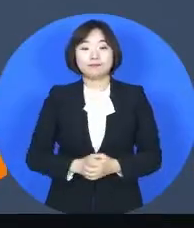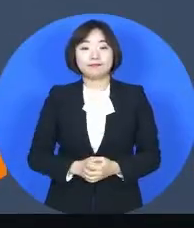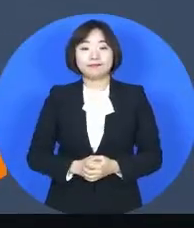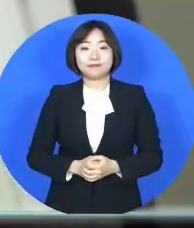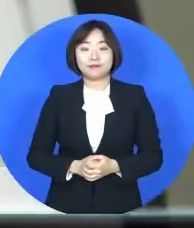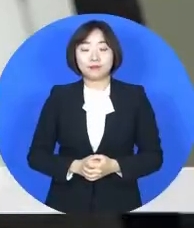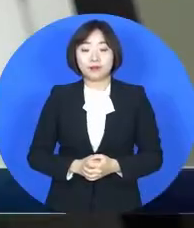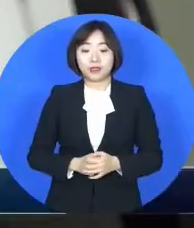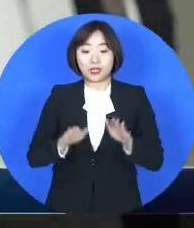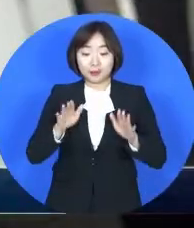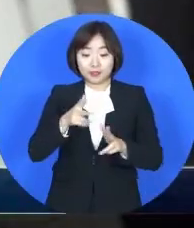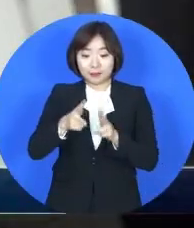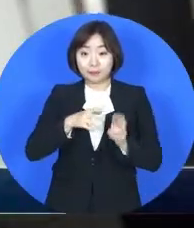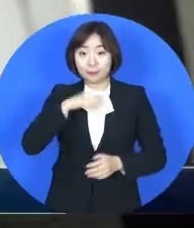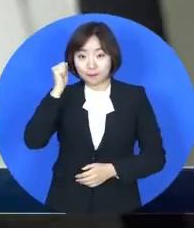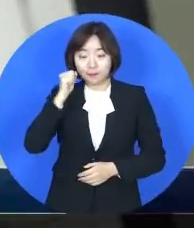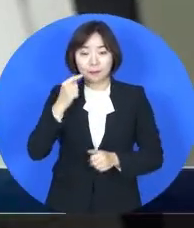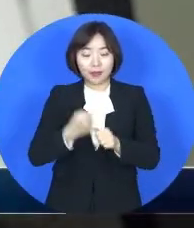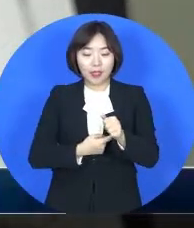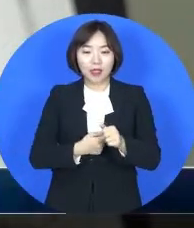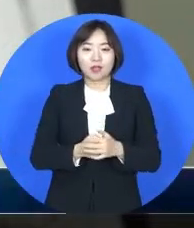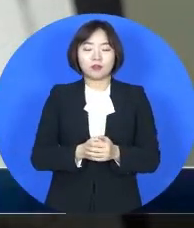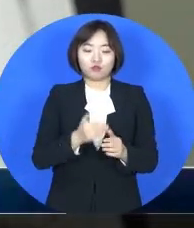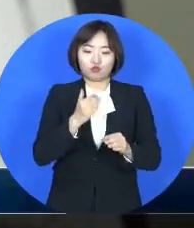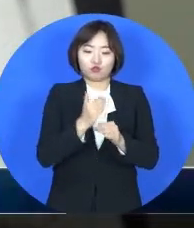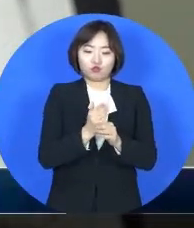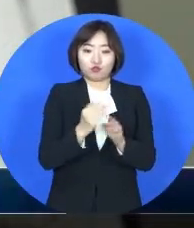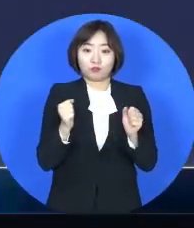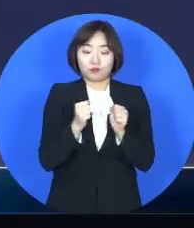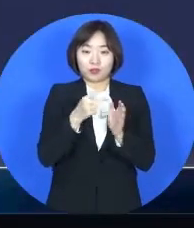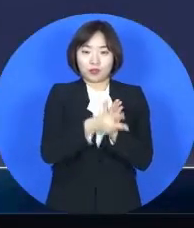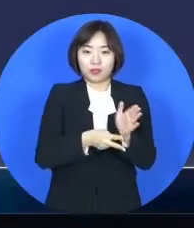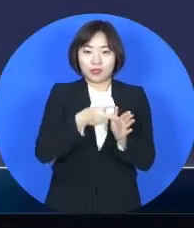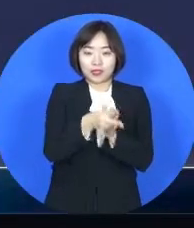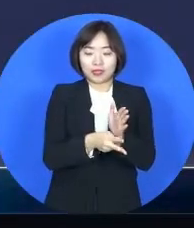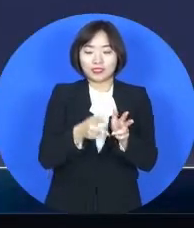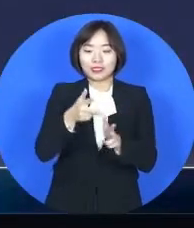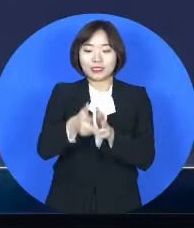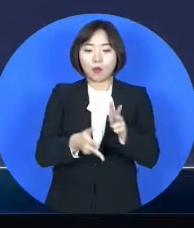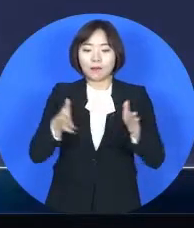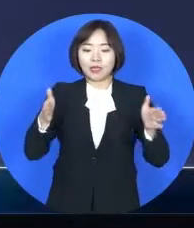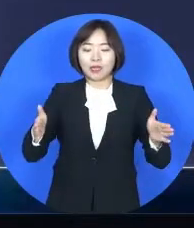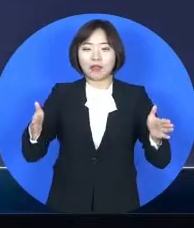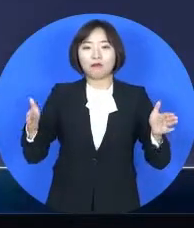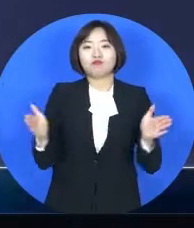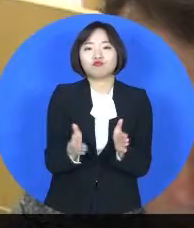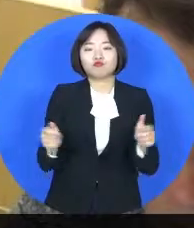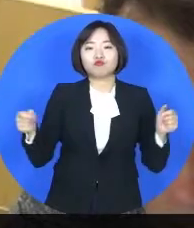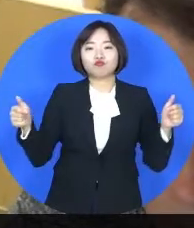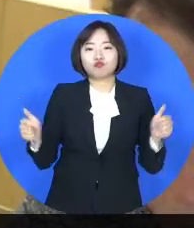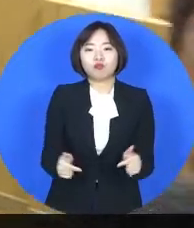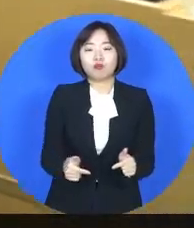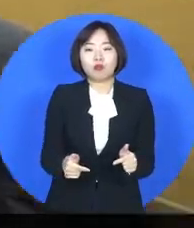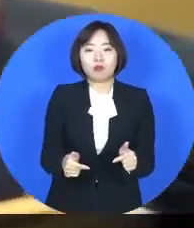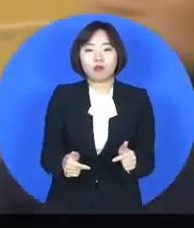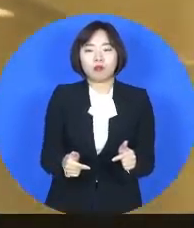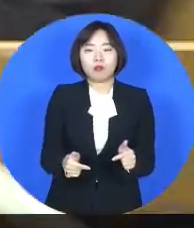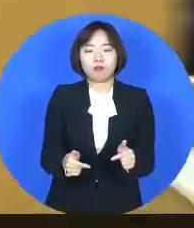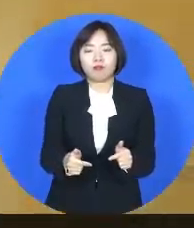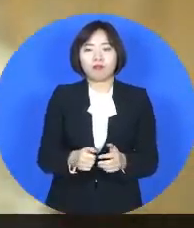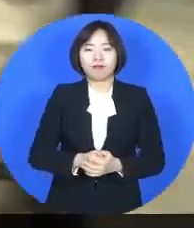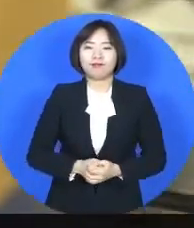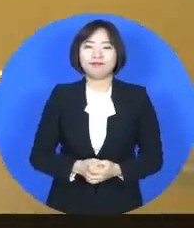밝혔습니다. 시는 이번 예타 면제로 중부권 동서횡단철도 건설 사업 기간이 대폭 단축되고 전구간의 사업